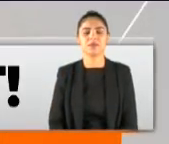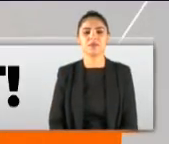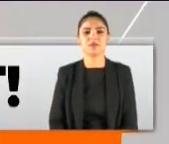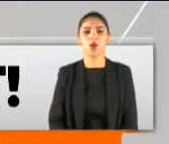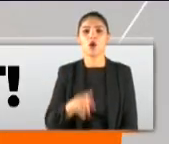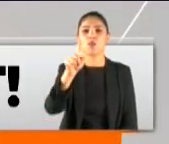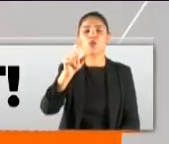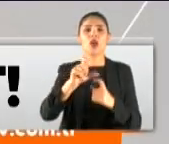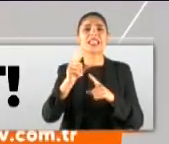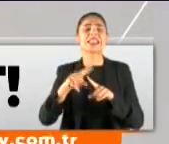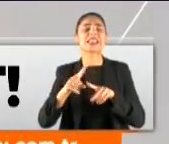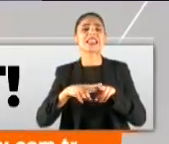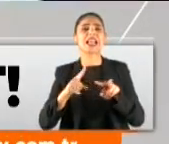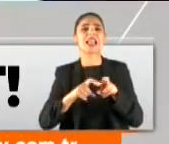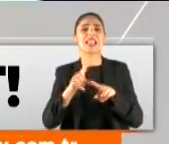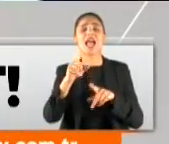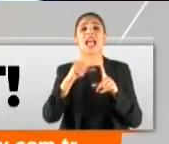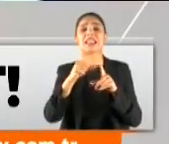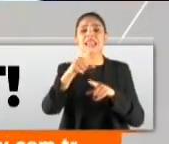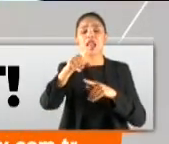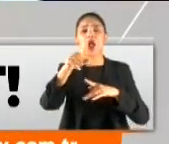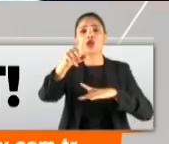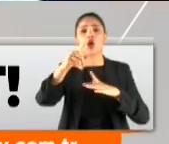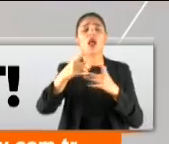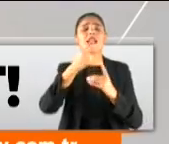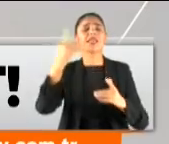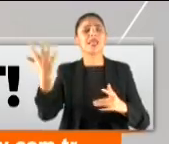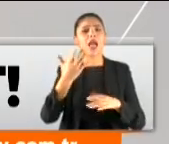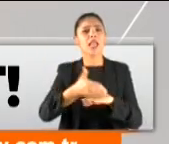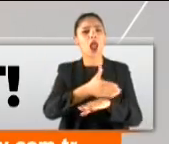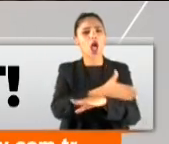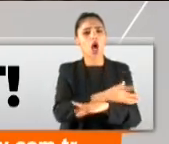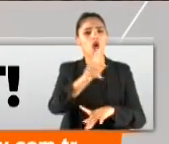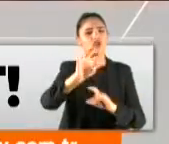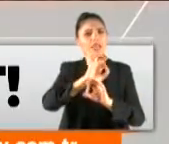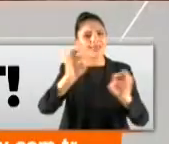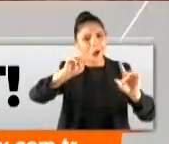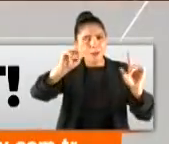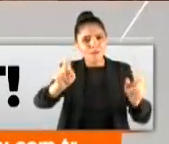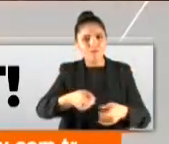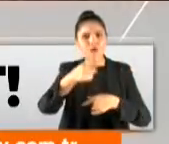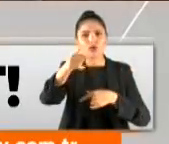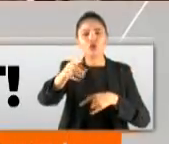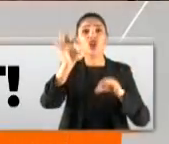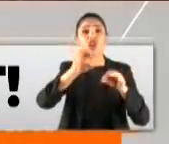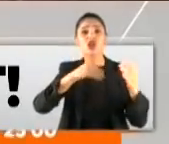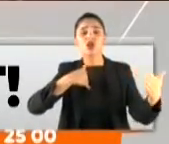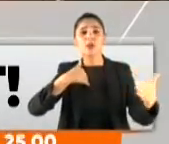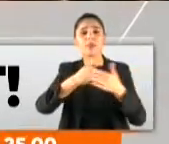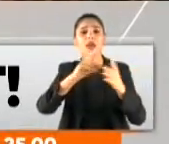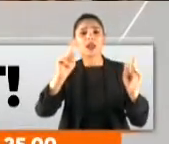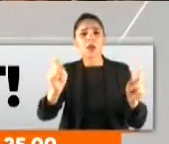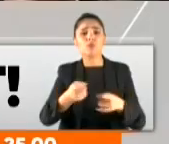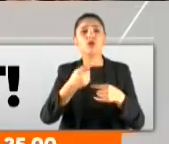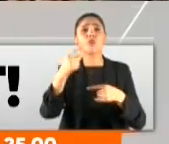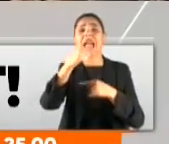ismi verilen dinozor iskeleti yıllar önce bir kazı sırasında eksiksiz şekilde bulunduğu bu şimdiye kadar bulunmuş